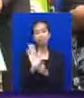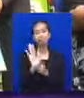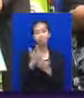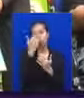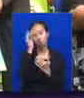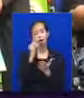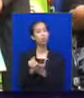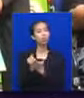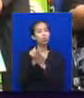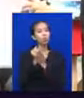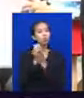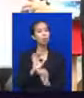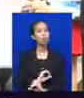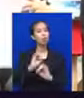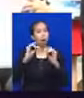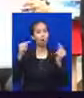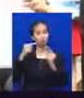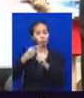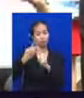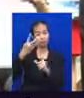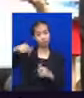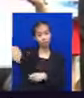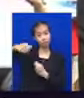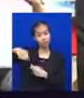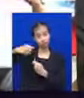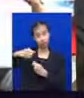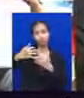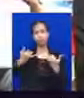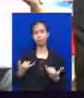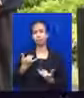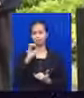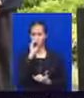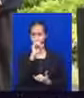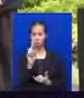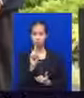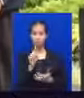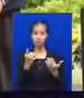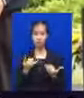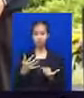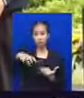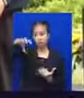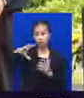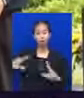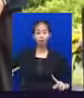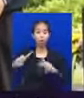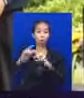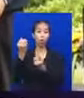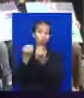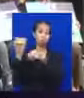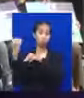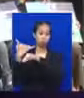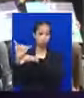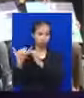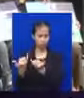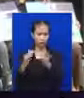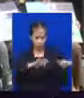ในการเดินทางของประชาชนช่วงเทศกาลสงกรานต์นายออมสินกล่าวว่ากระทรวงคมนาคมเตรียมพร้อมรองรับการเดินทางของประชาชนใน